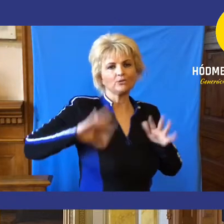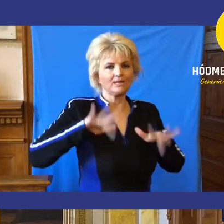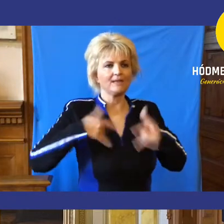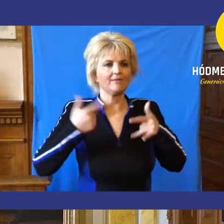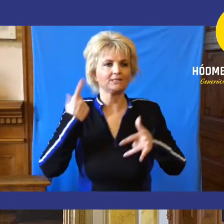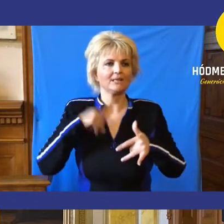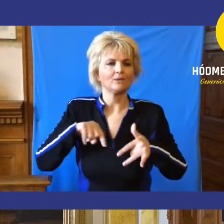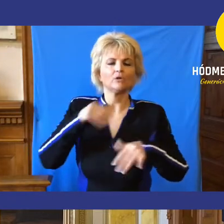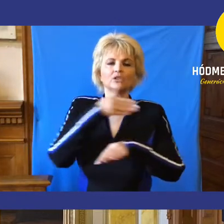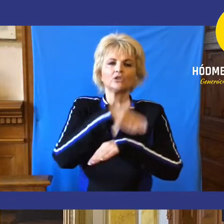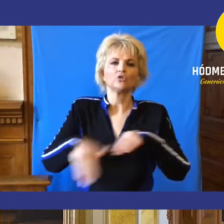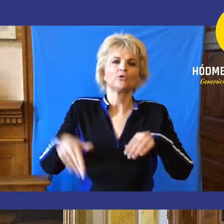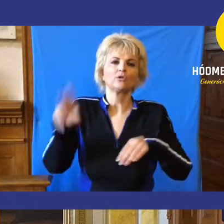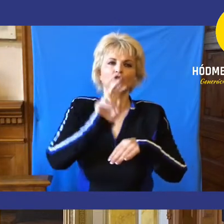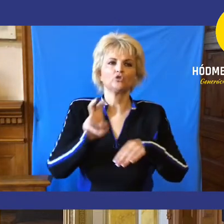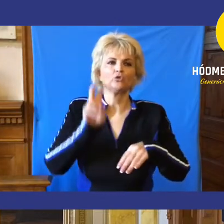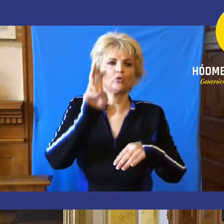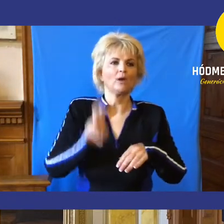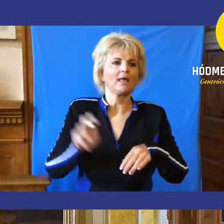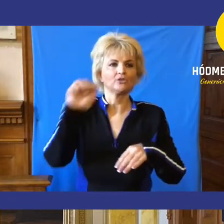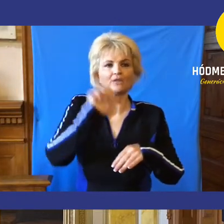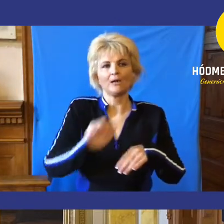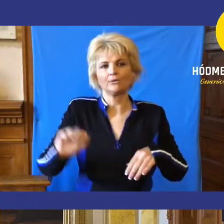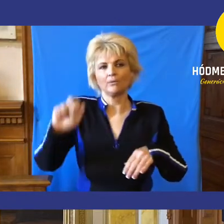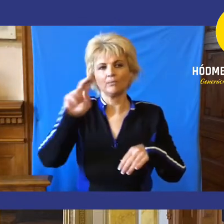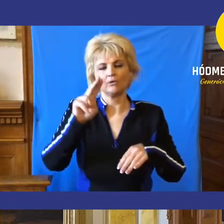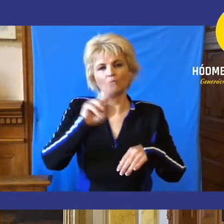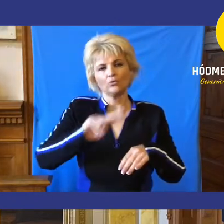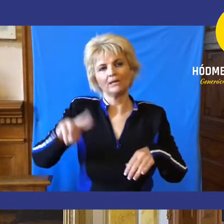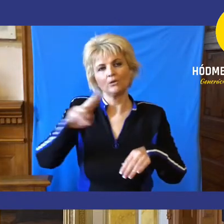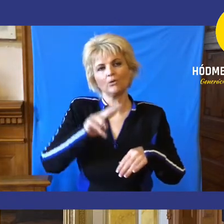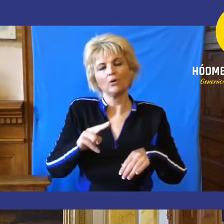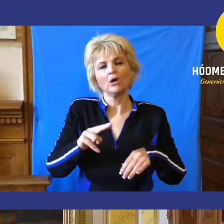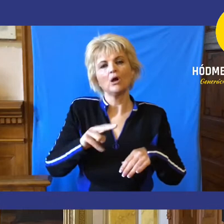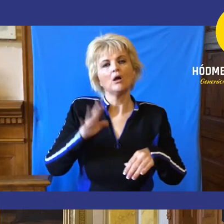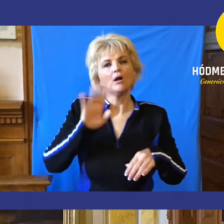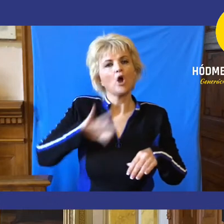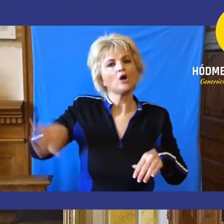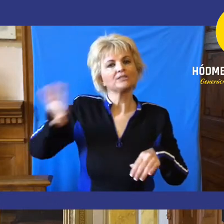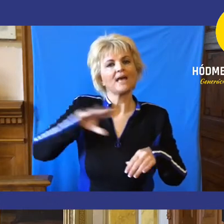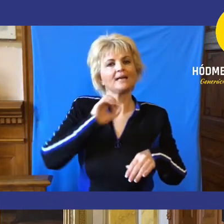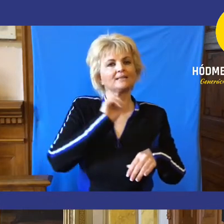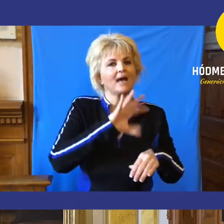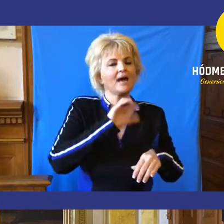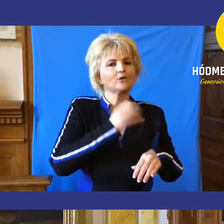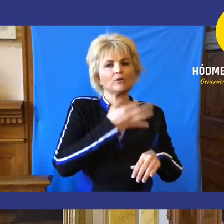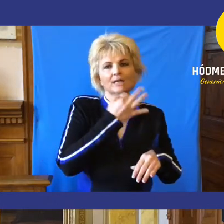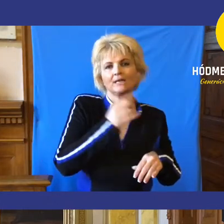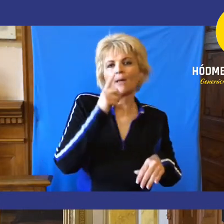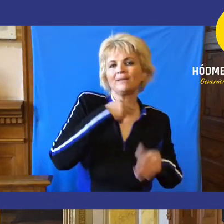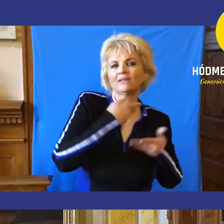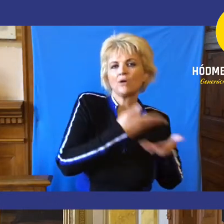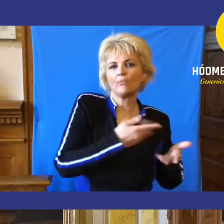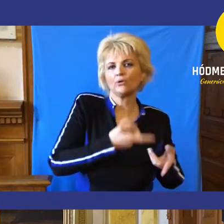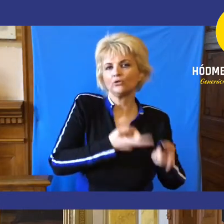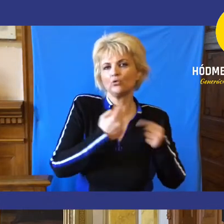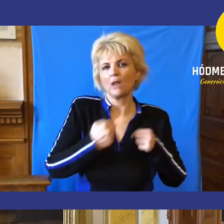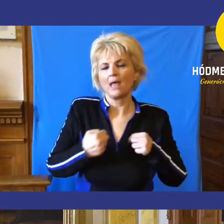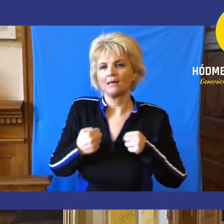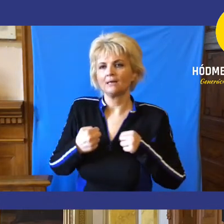dollároknak. Jó? És mondom, az Európai Unió pénzéről hazátárul, akkor kérdésem, hogy mit kért, mit kapott